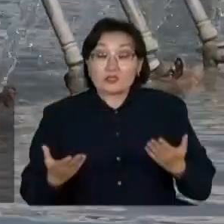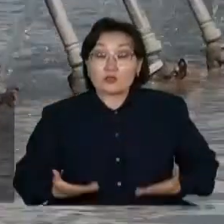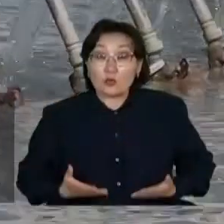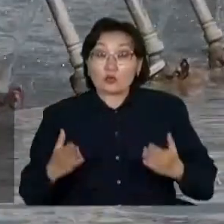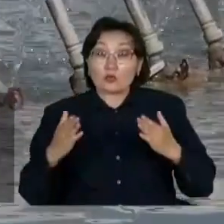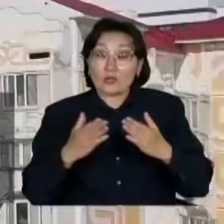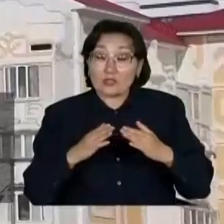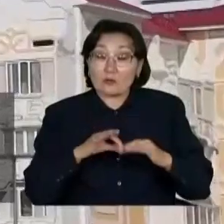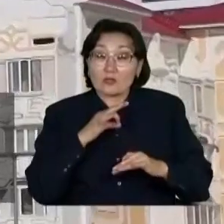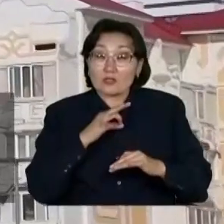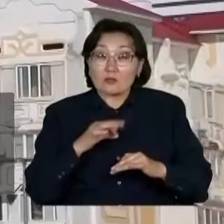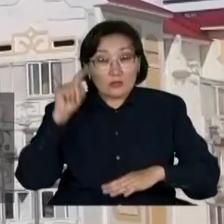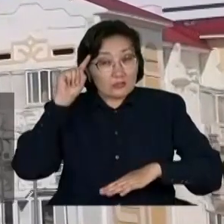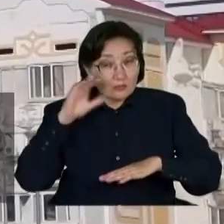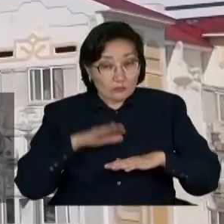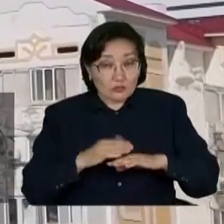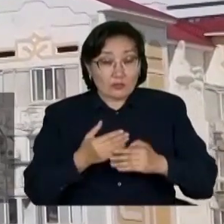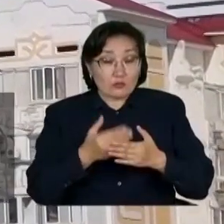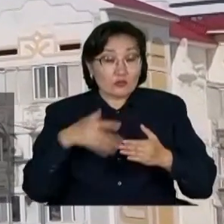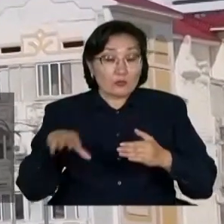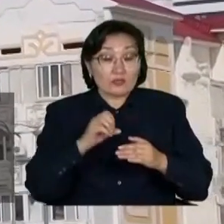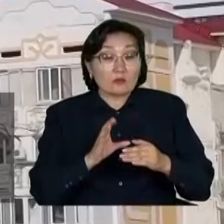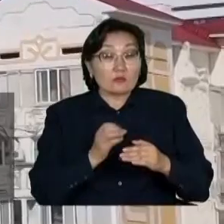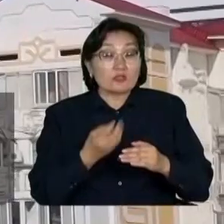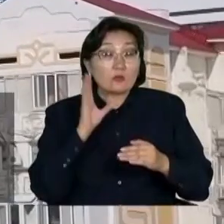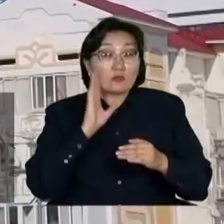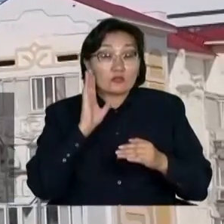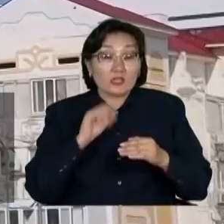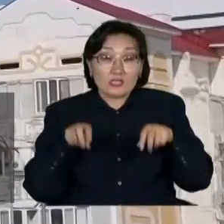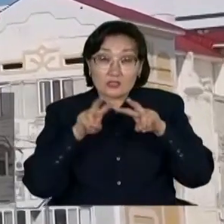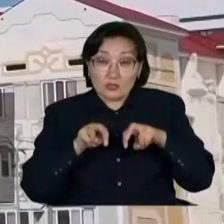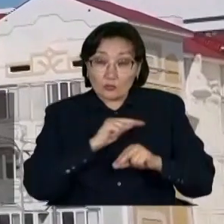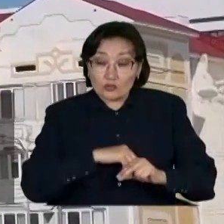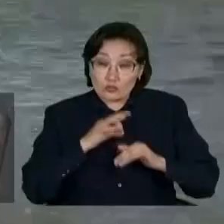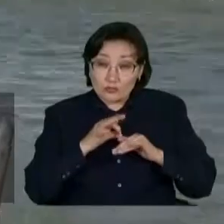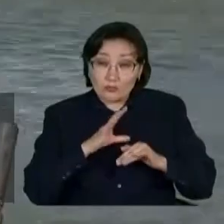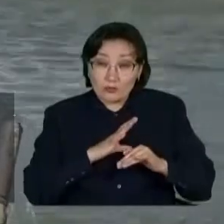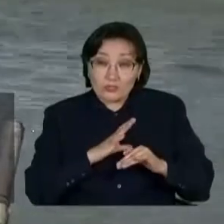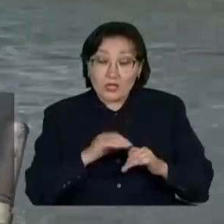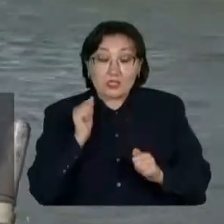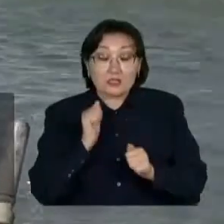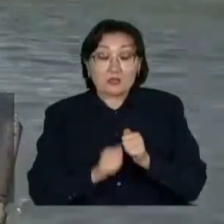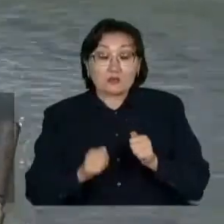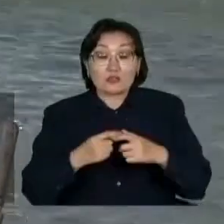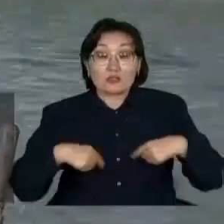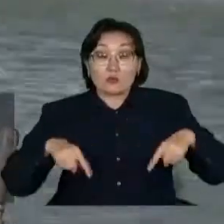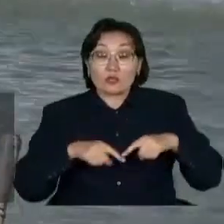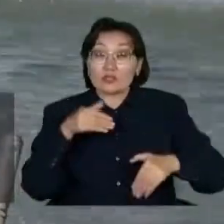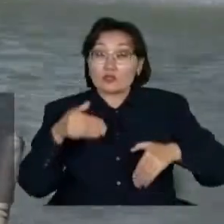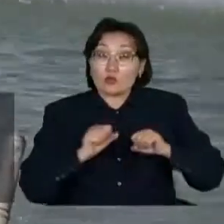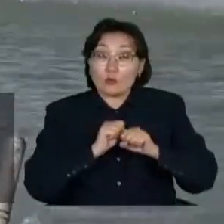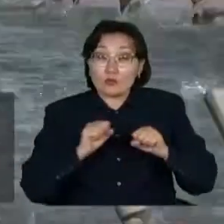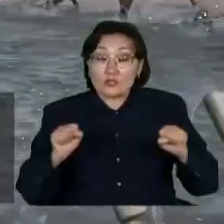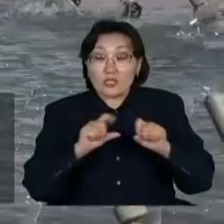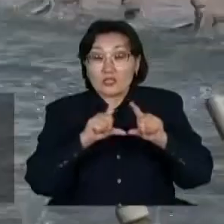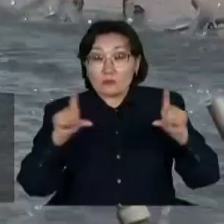инспекциясы екен. Әкімдіктегілер бұған дейін барлық субұрқаққа тексеріс жұмыстарын жүргізіпті. Тіпті әрбір нысанға шомылуға болмайды